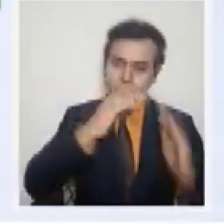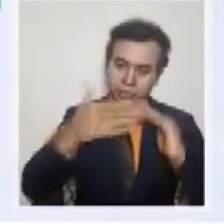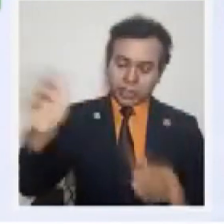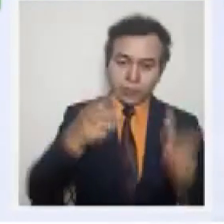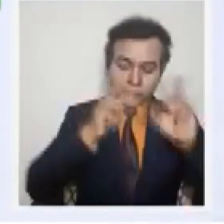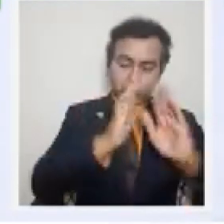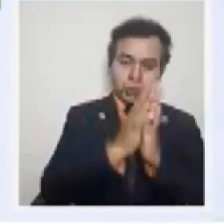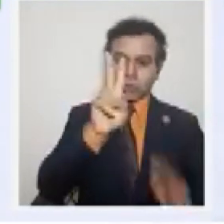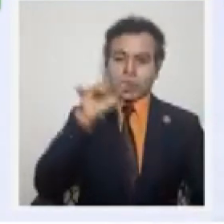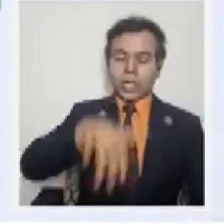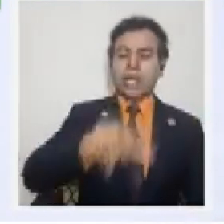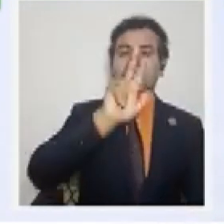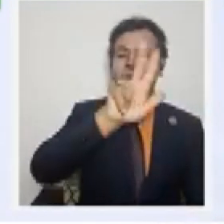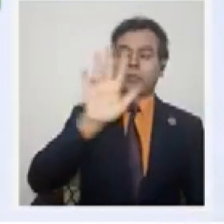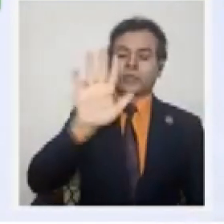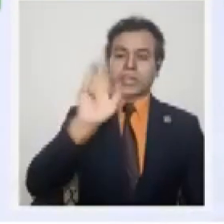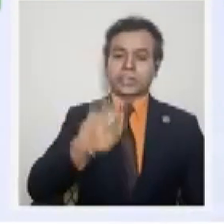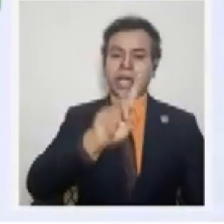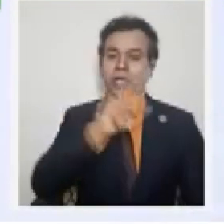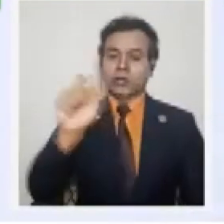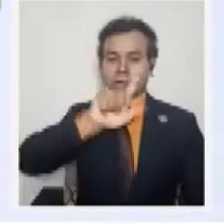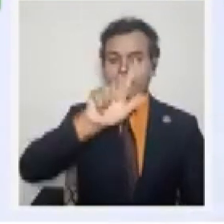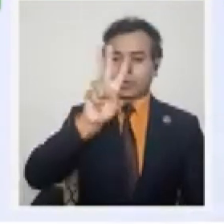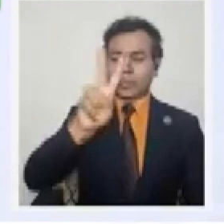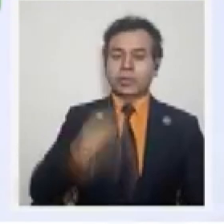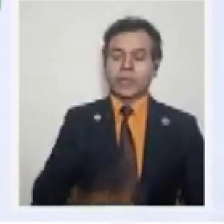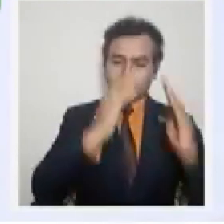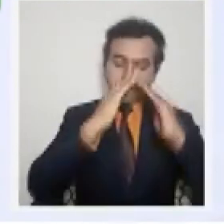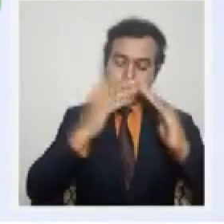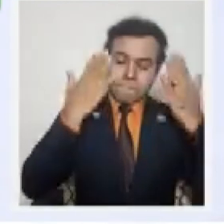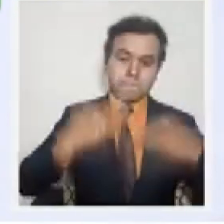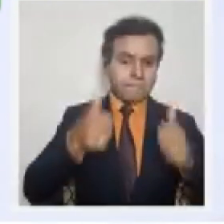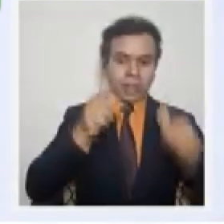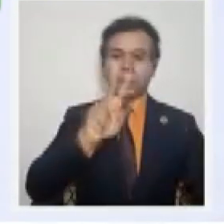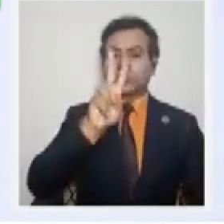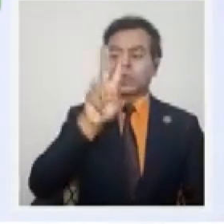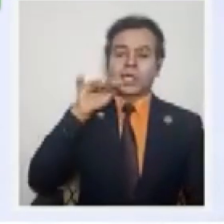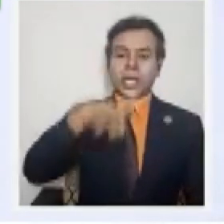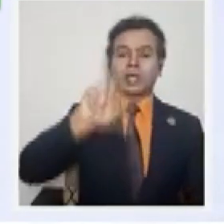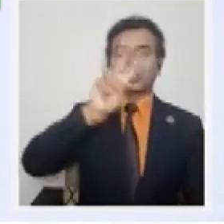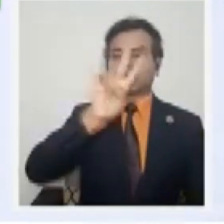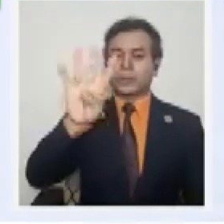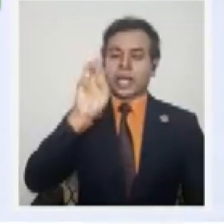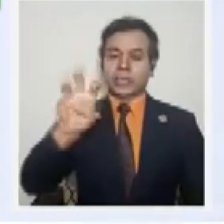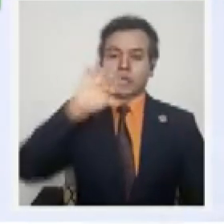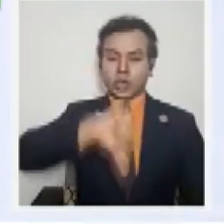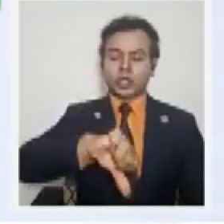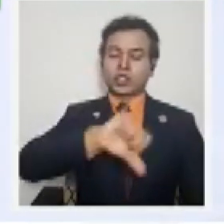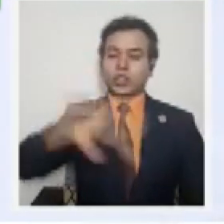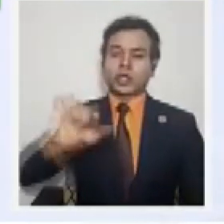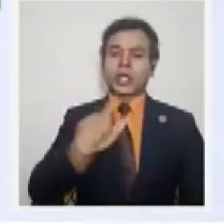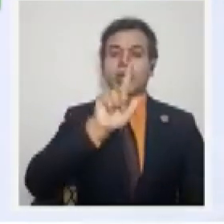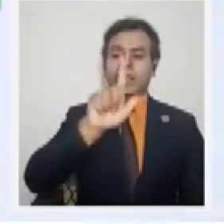2,947 জন, ছাড় পেয়েছেন 3,042 জন, এ পর্যন্ত কোয়ারেন্টাইন 285,172 জন, এ পর্যন্ত ছাড়